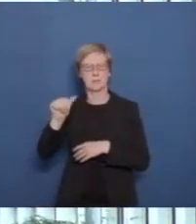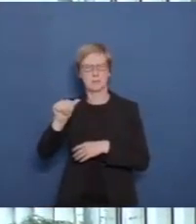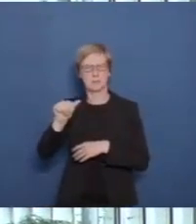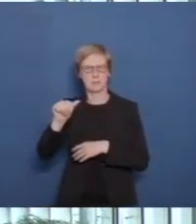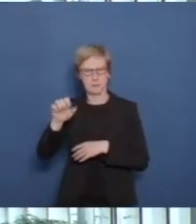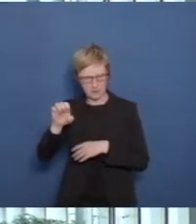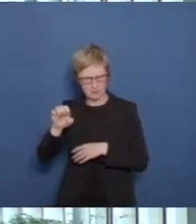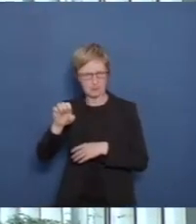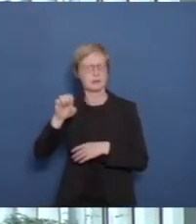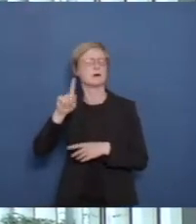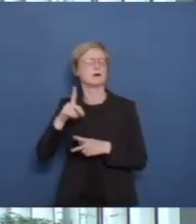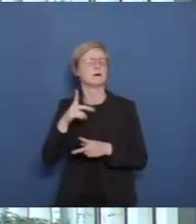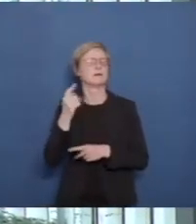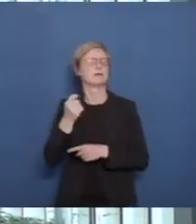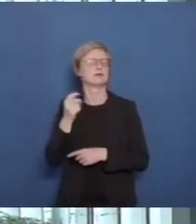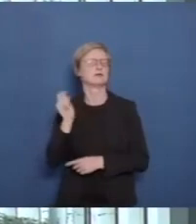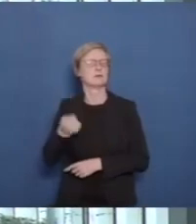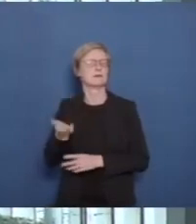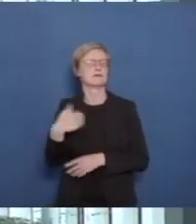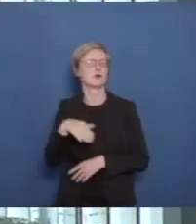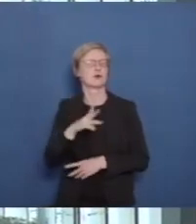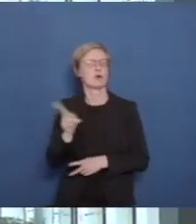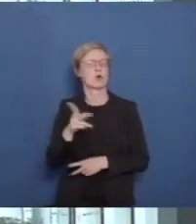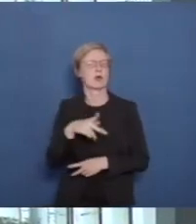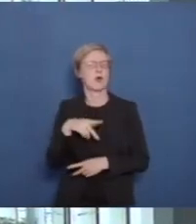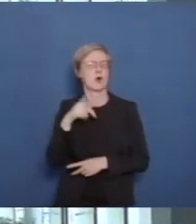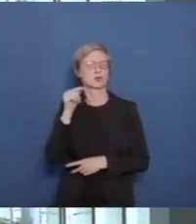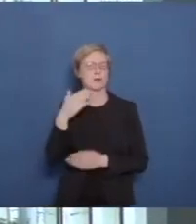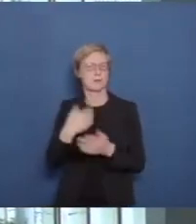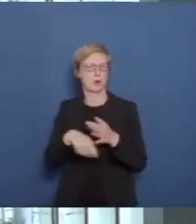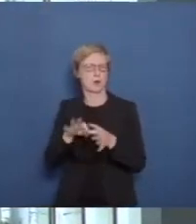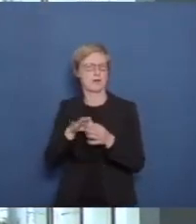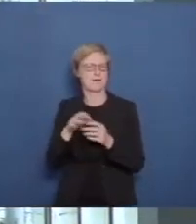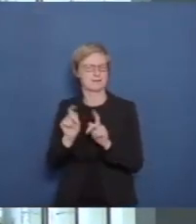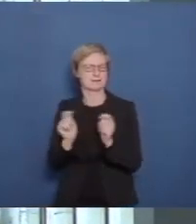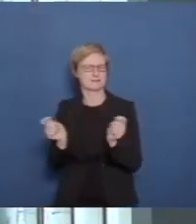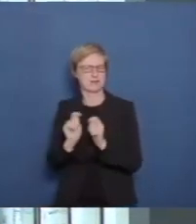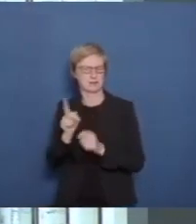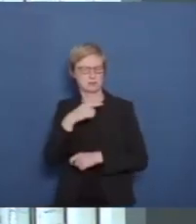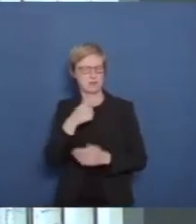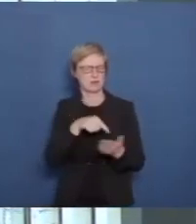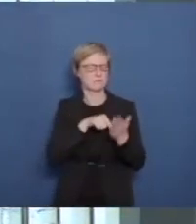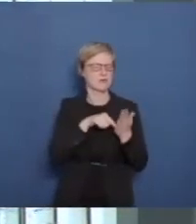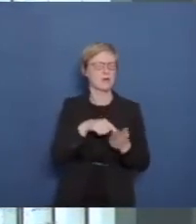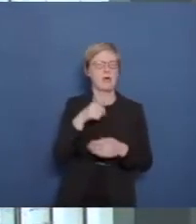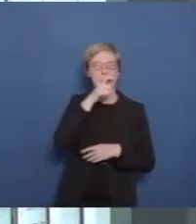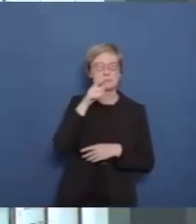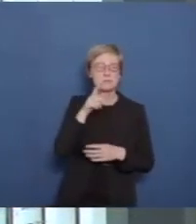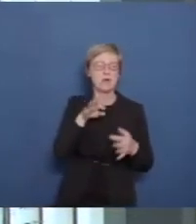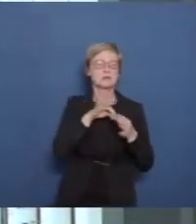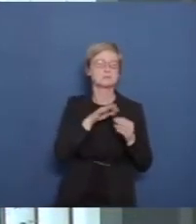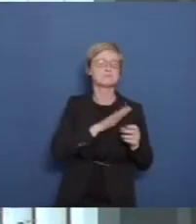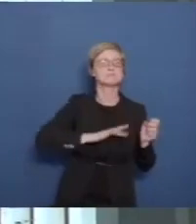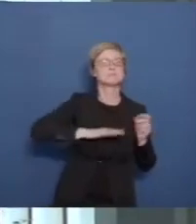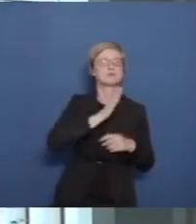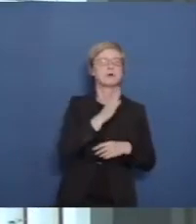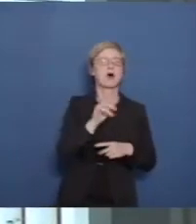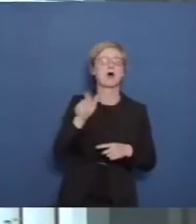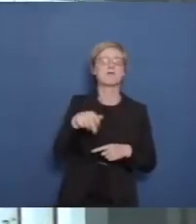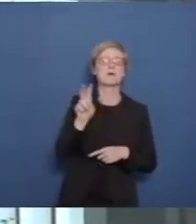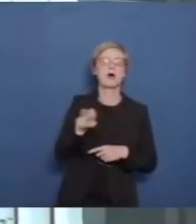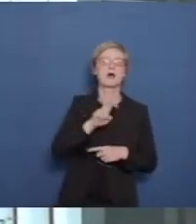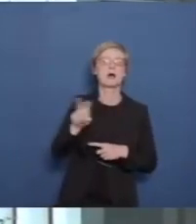Tobias Schmidt von der Neuen Osnabrücker Zeitung: Experten um Schrappe werfen Krankenhäusern in einer Studie vor, Geld